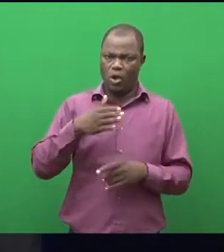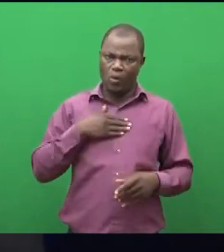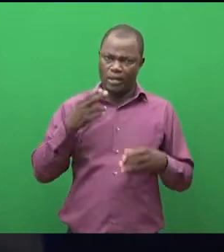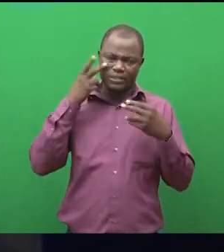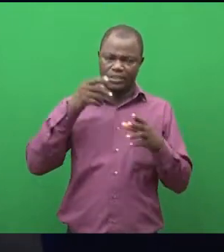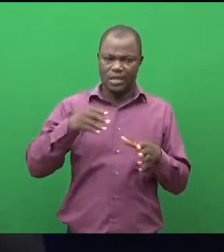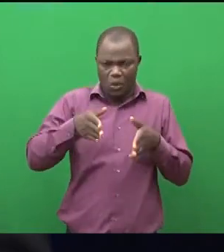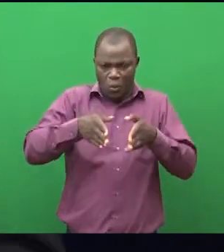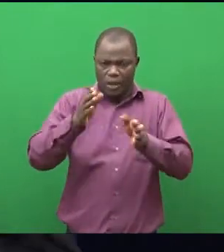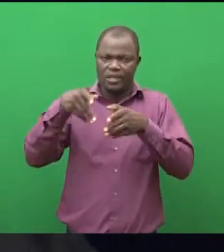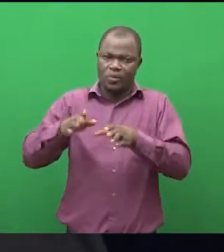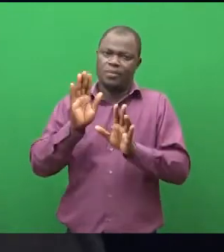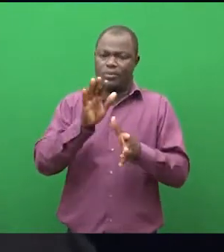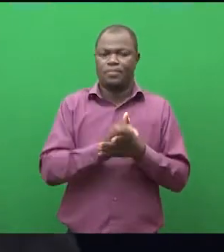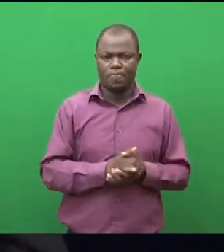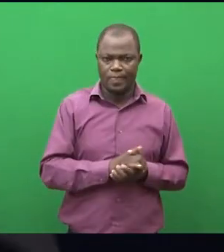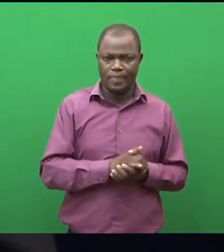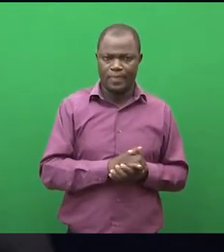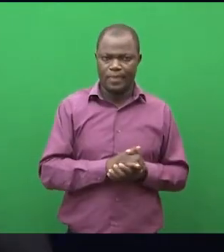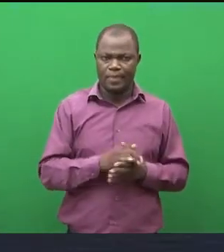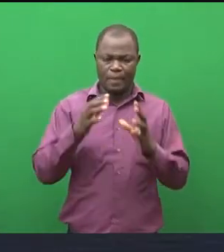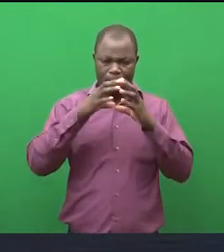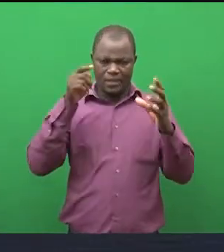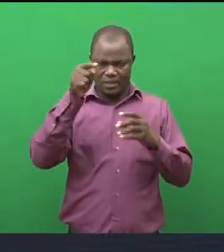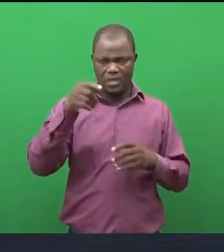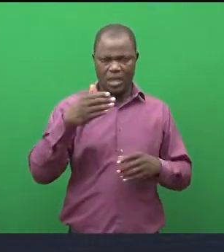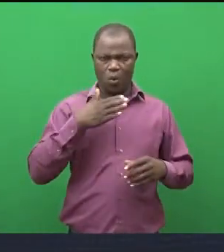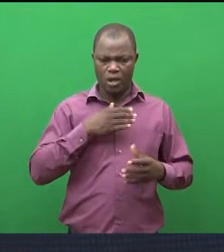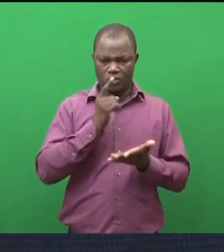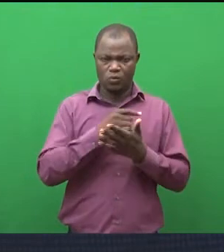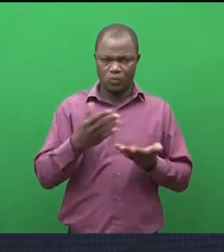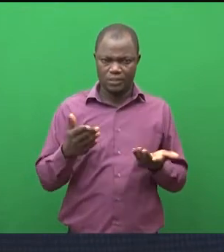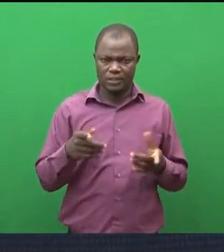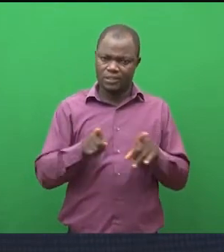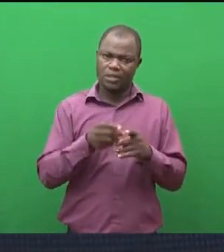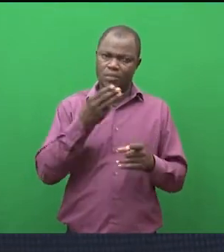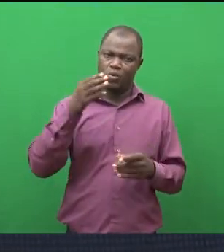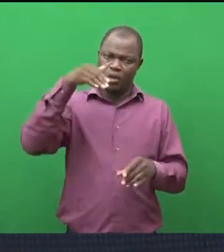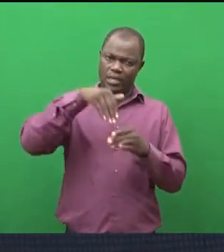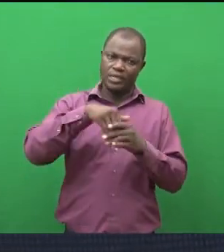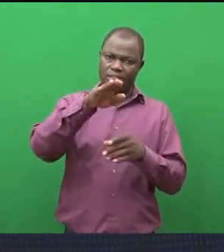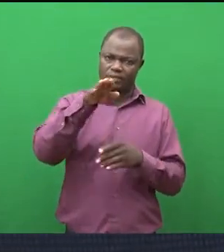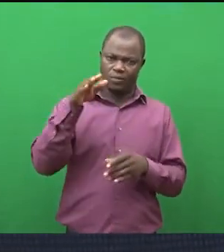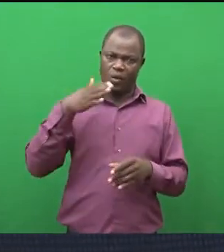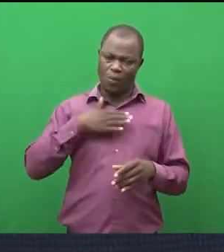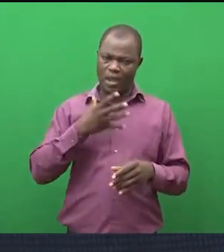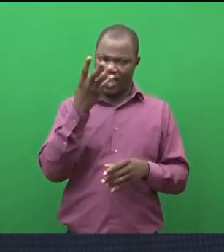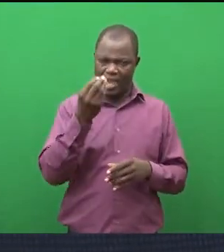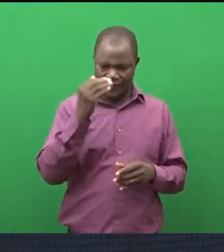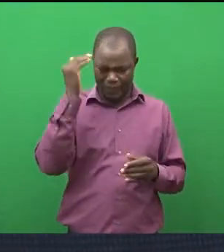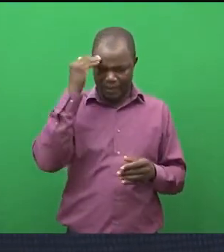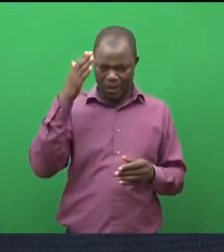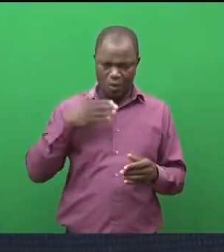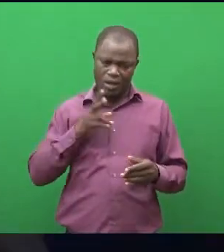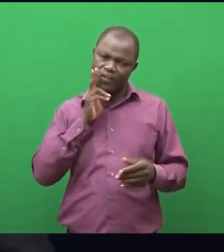anonzi mastrategy. Saka chikuru chatiri kuda ndechekuti vanhu veZimbabwe ngativei netsika yekushanya. Tichishanyira munyika